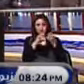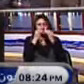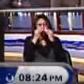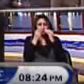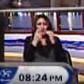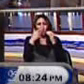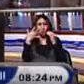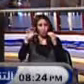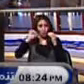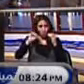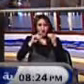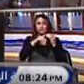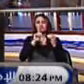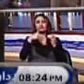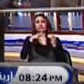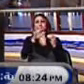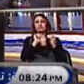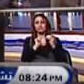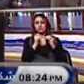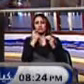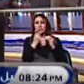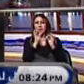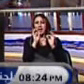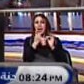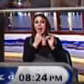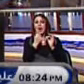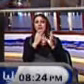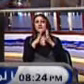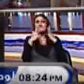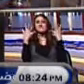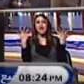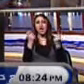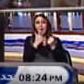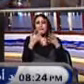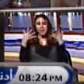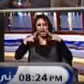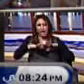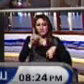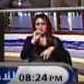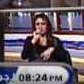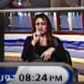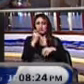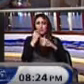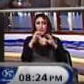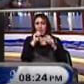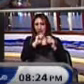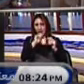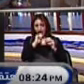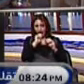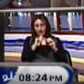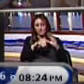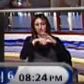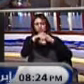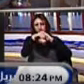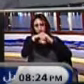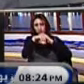تغيير في الريحة فبيعرف ان دي لحمة غير صالحة للاستهلاك الادمي. فدي بقى حاجات بسيطة المستهلك اللي هو